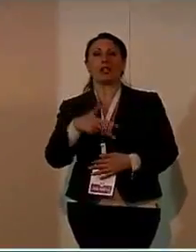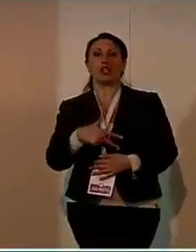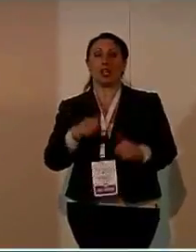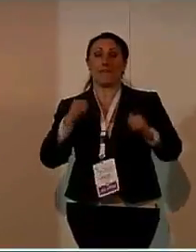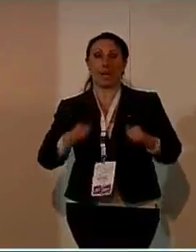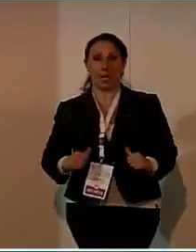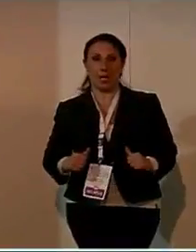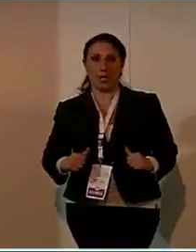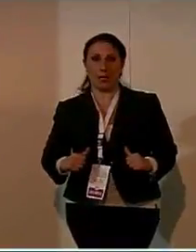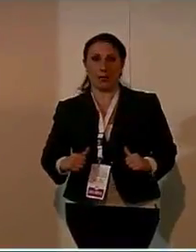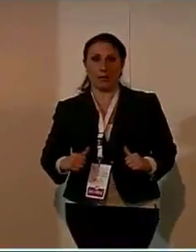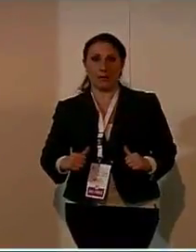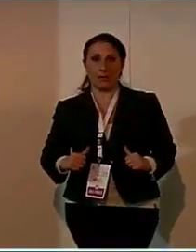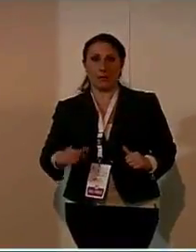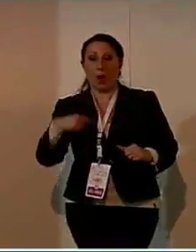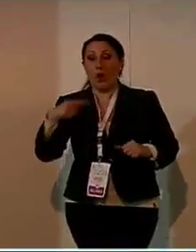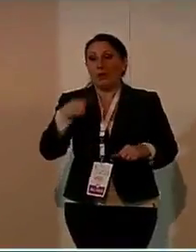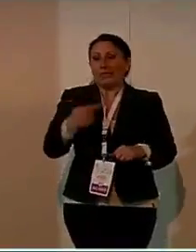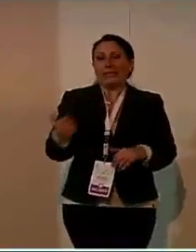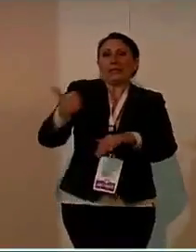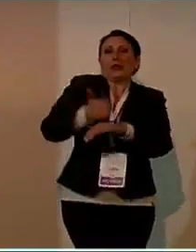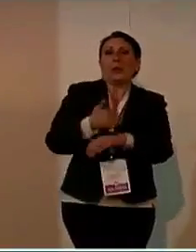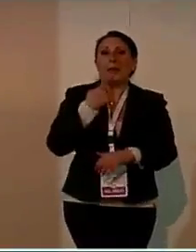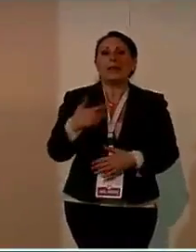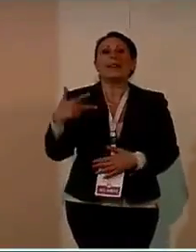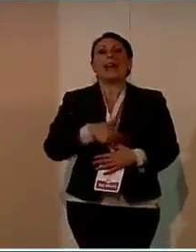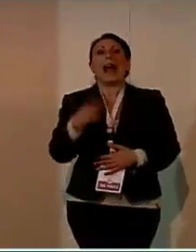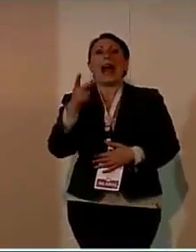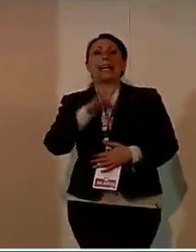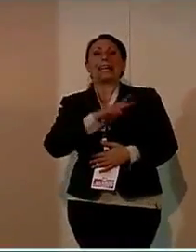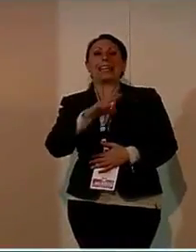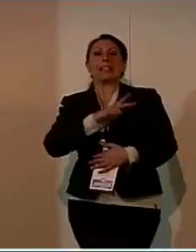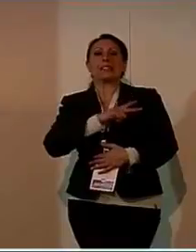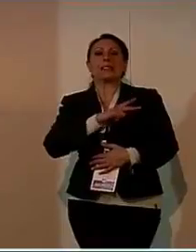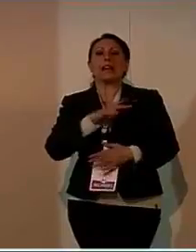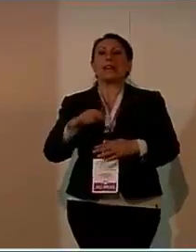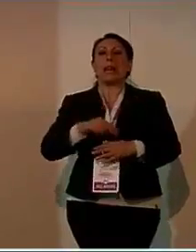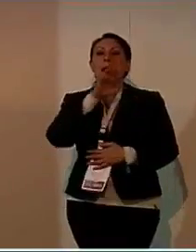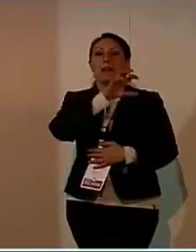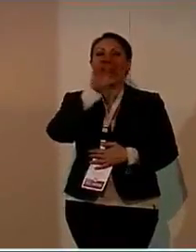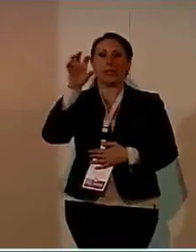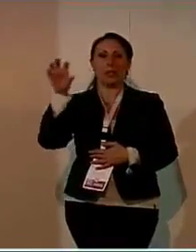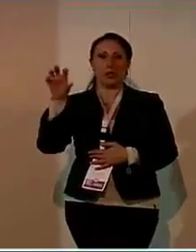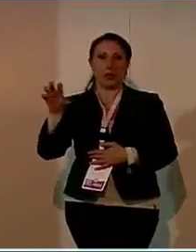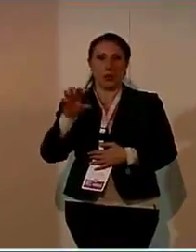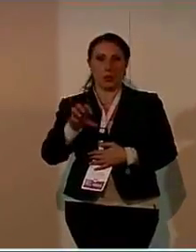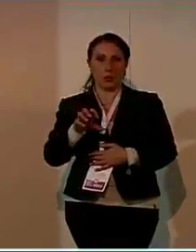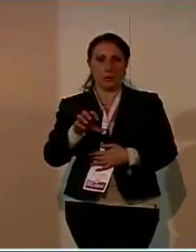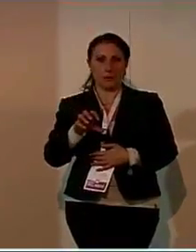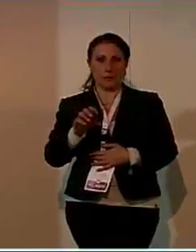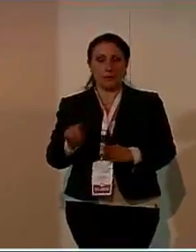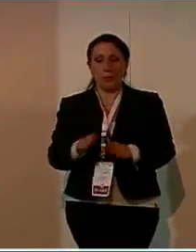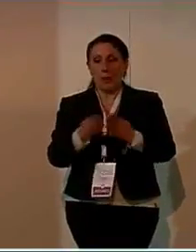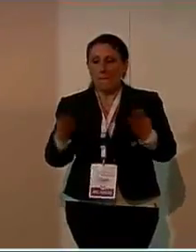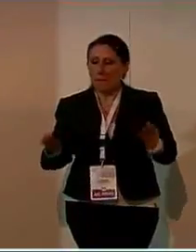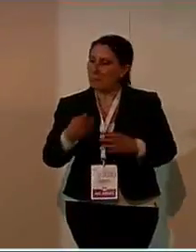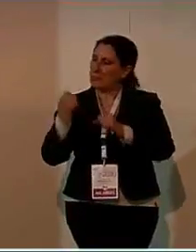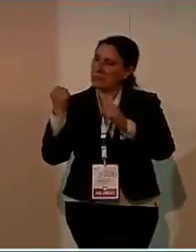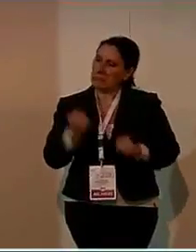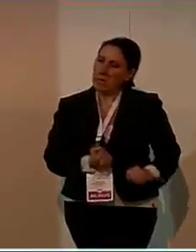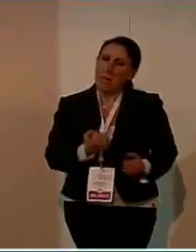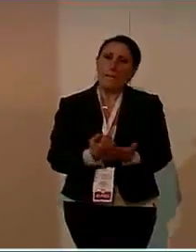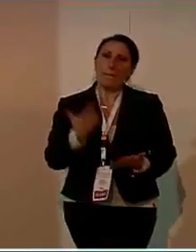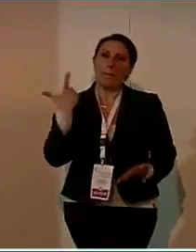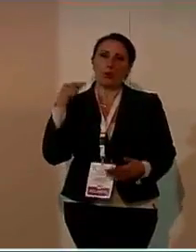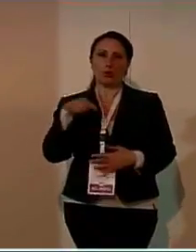ha prevalso la ricchezza delle nazioni di adam smith ma qui c'era un ceppo fondamentale fu una pagina decisiva nel fondare la libertà